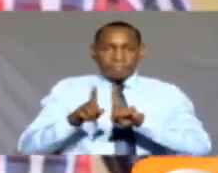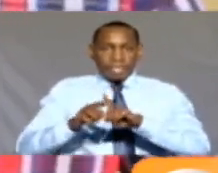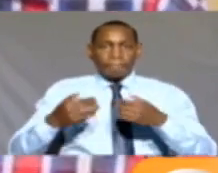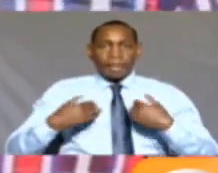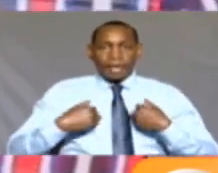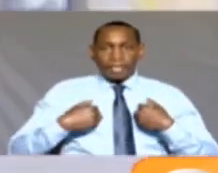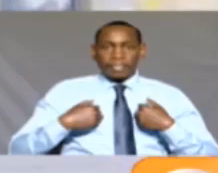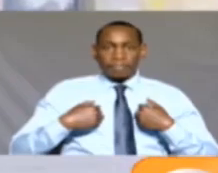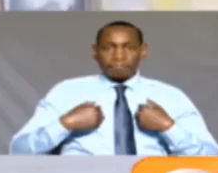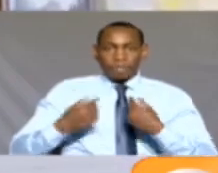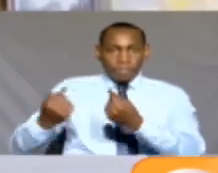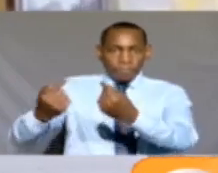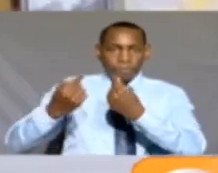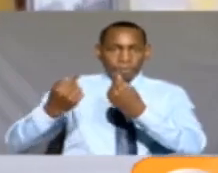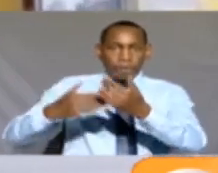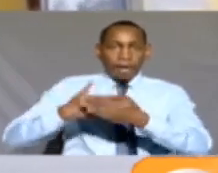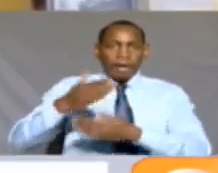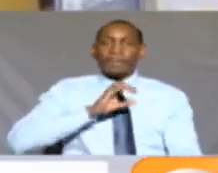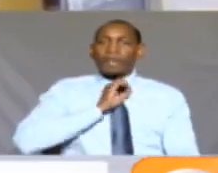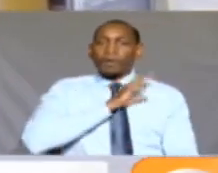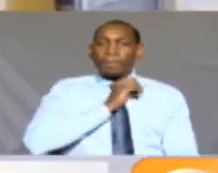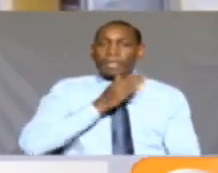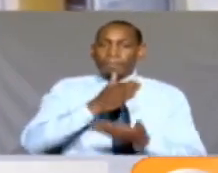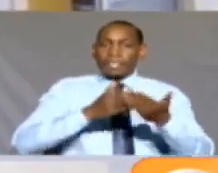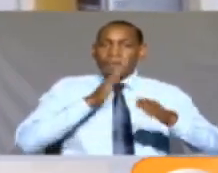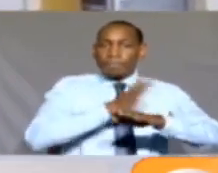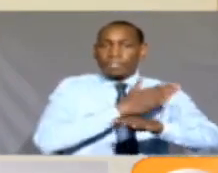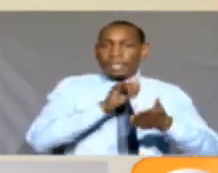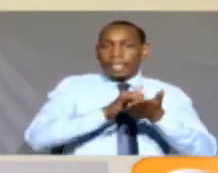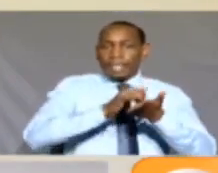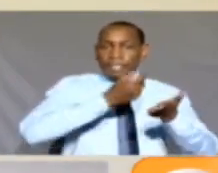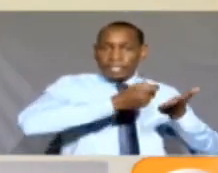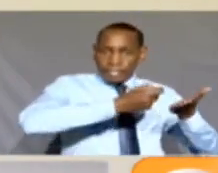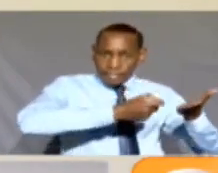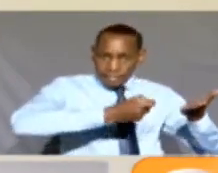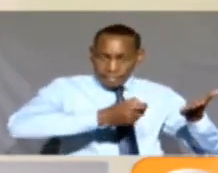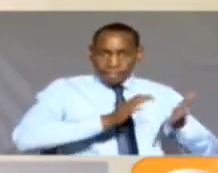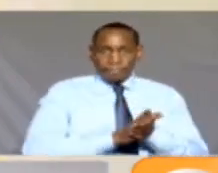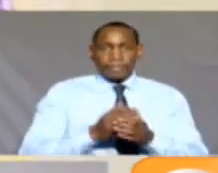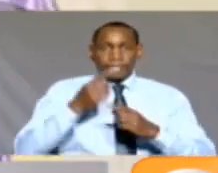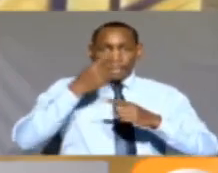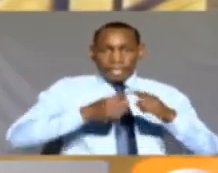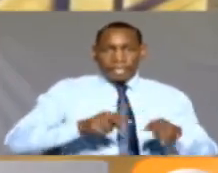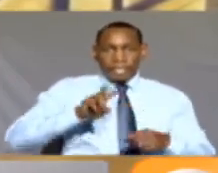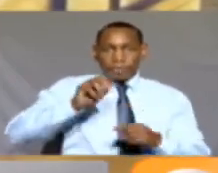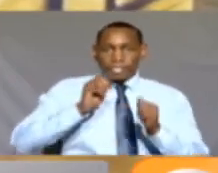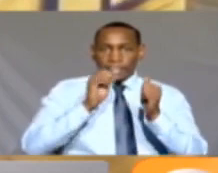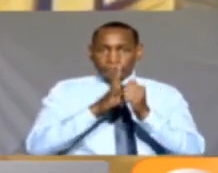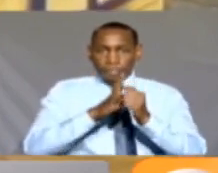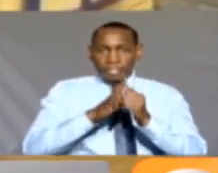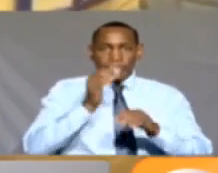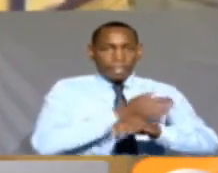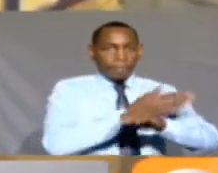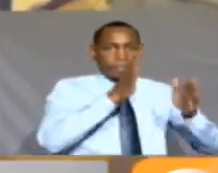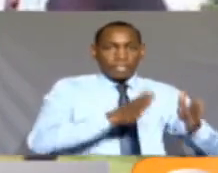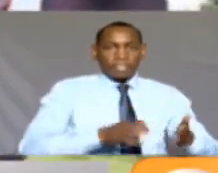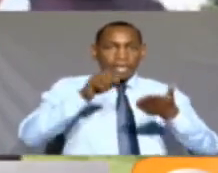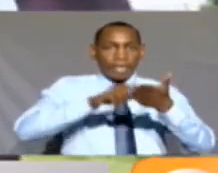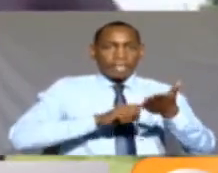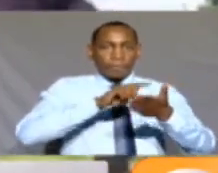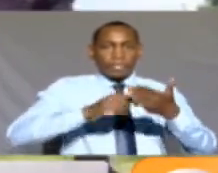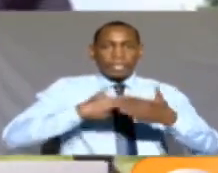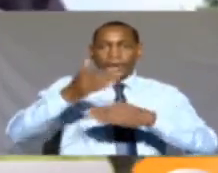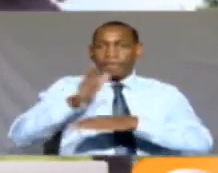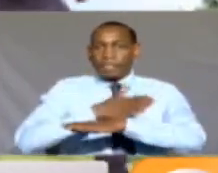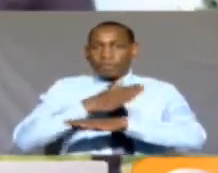amejipata lawamani kufuatia malalamishi kuhusu baadhi ya nyimbo alizotunga. Mwaka 2014 De Matthew alishtakiwa